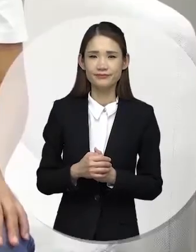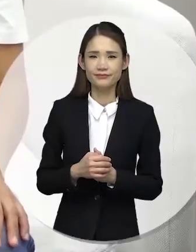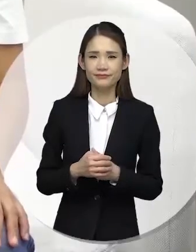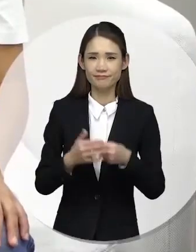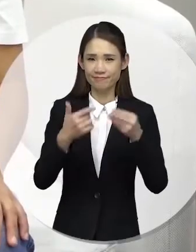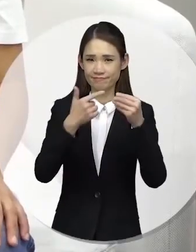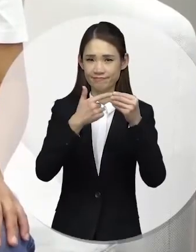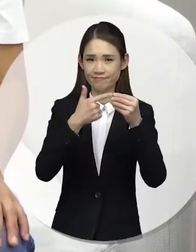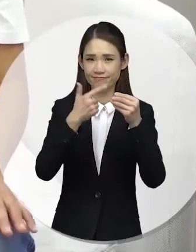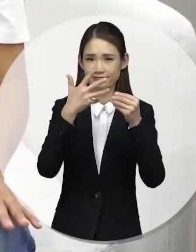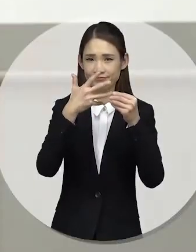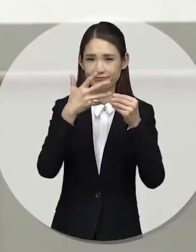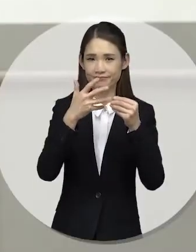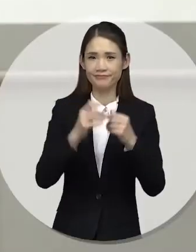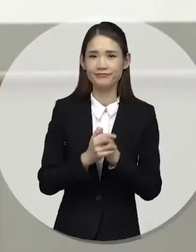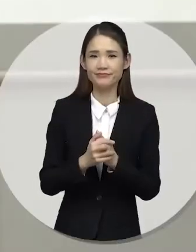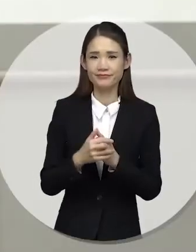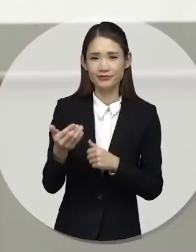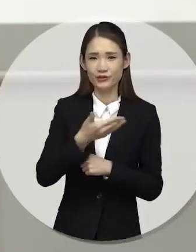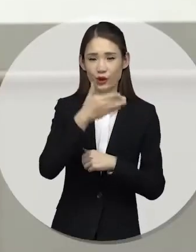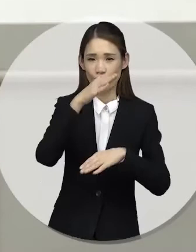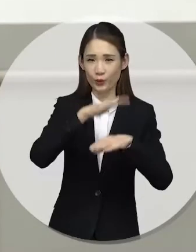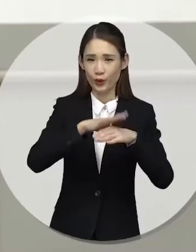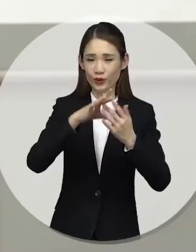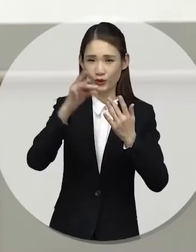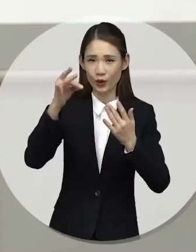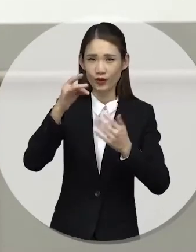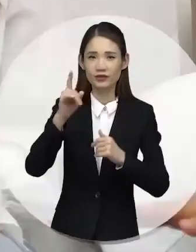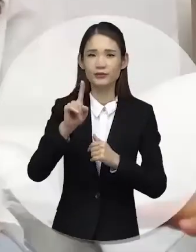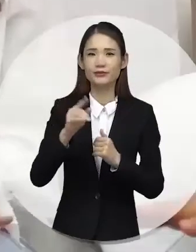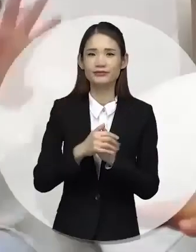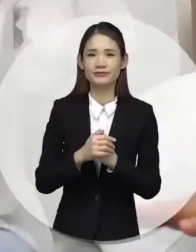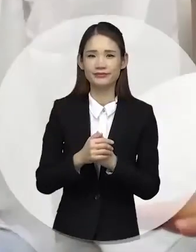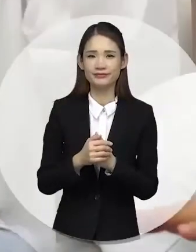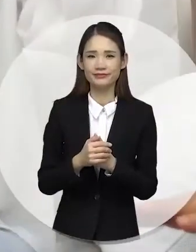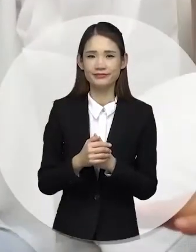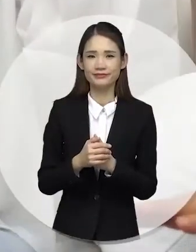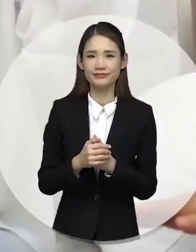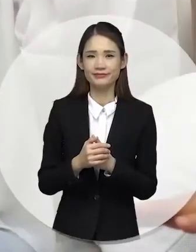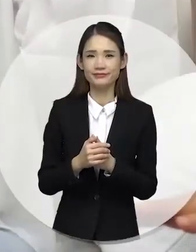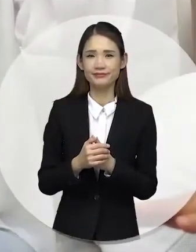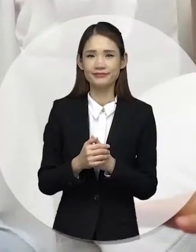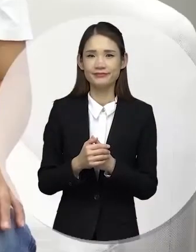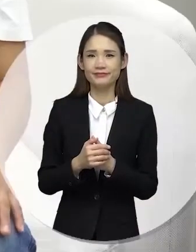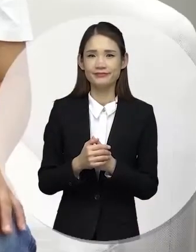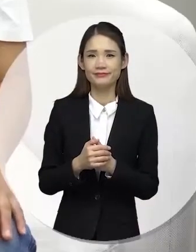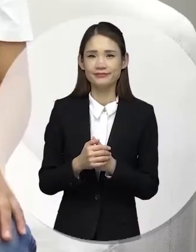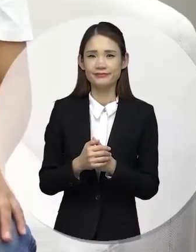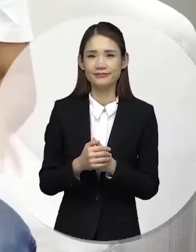여섯 번째와 8번째. 여러분들의 선택은 어떤 걸까요? 둘, 셋.